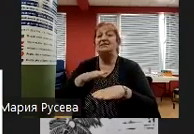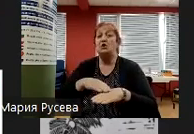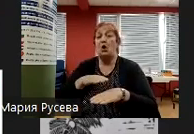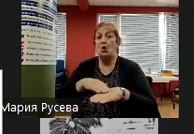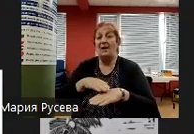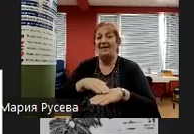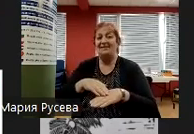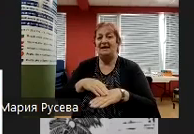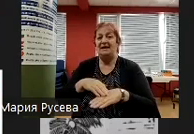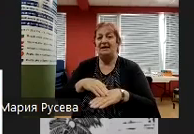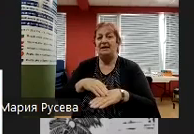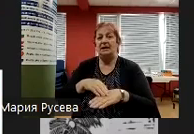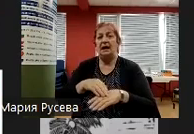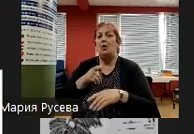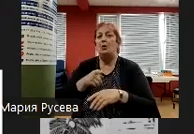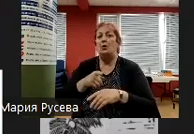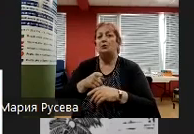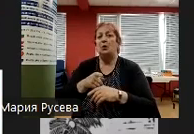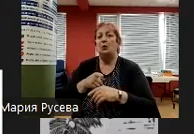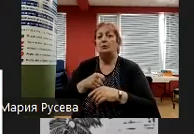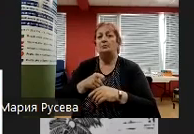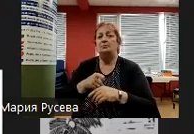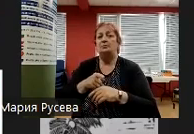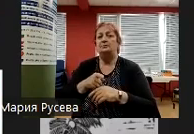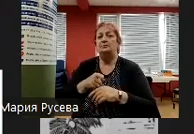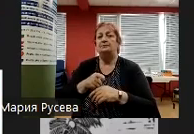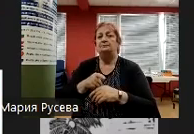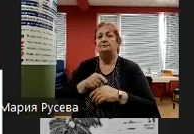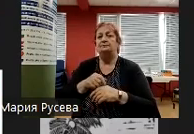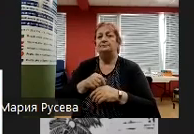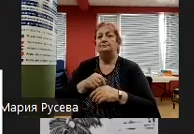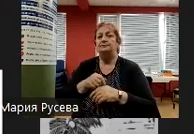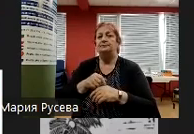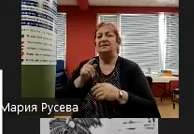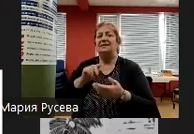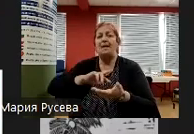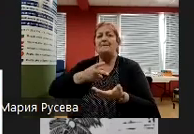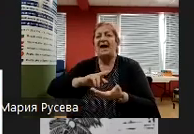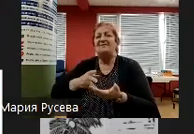документи, които тя мисля, че са преведени на доста езици,